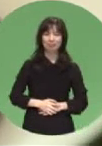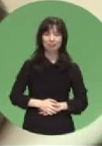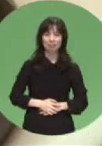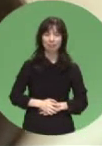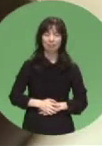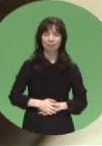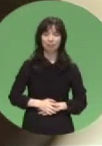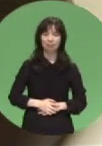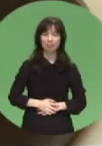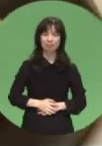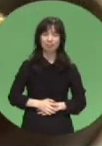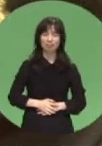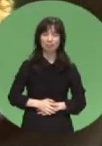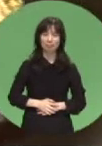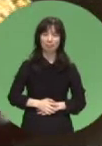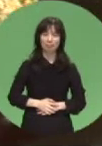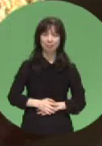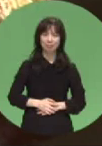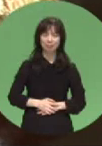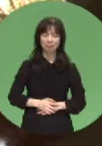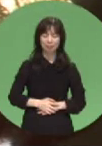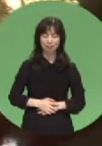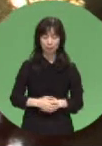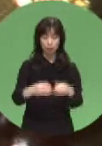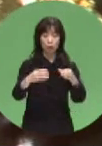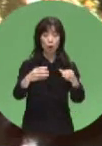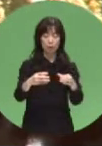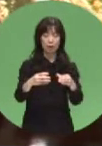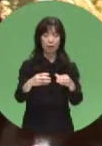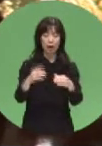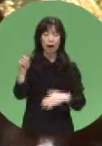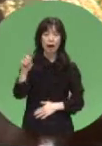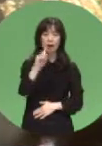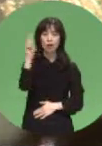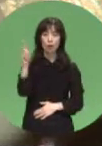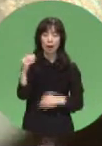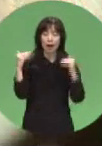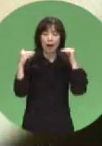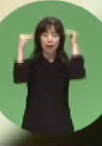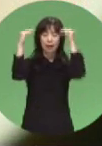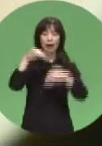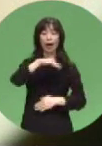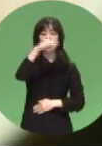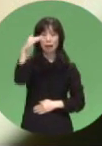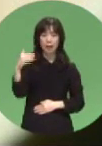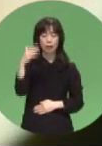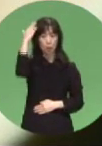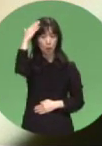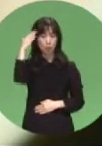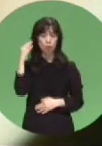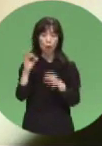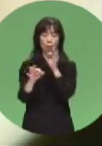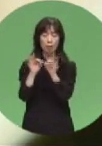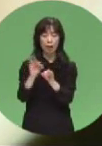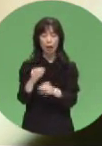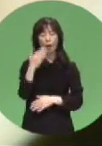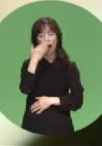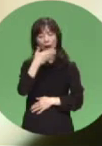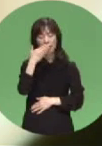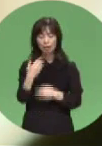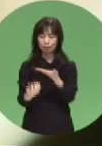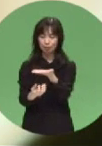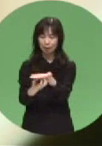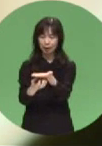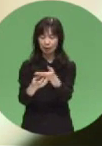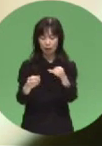。トッピングには生駒さんの高山の方の黒豆を使っておりまして、甘く炊いております